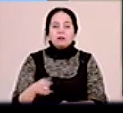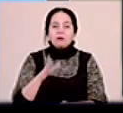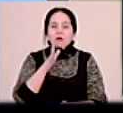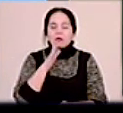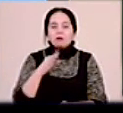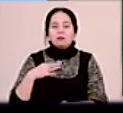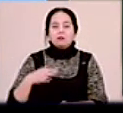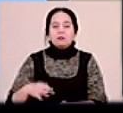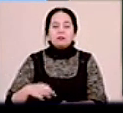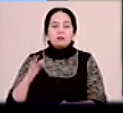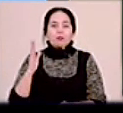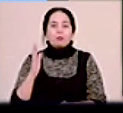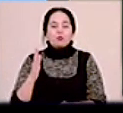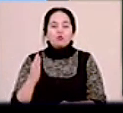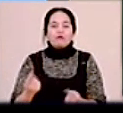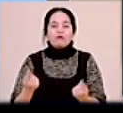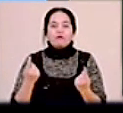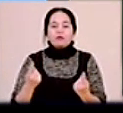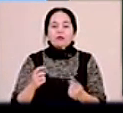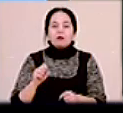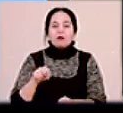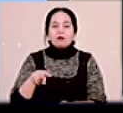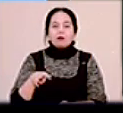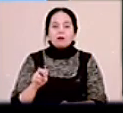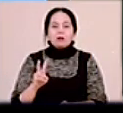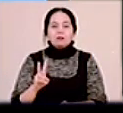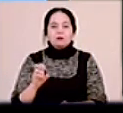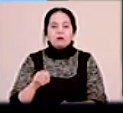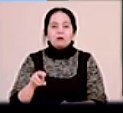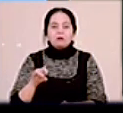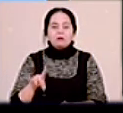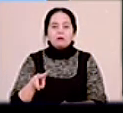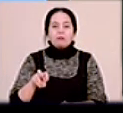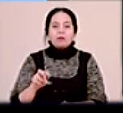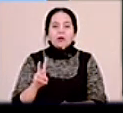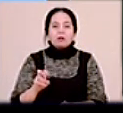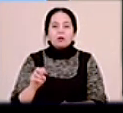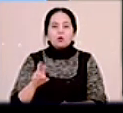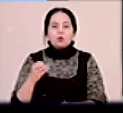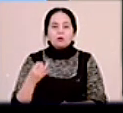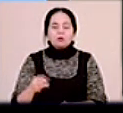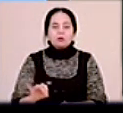сын, будущий великий Александр Македонский.